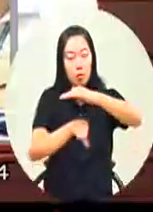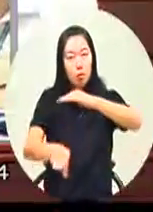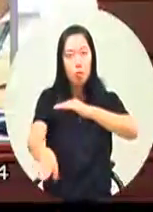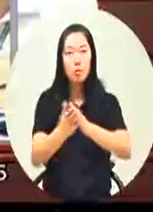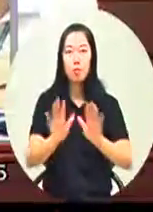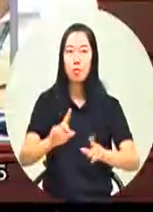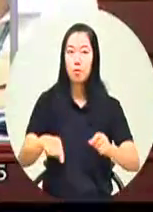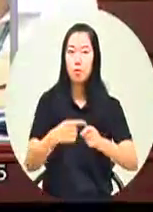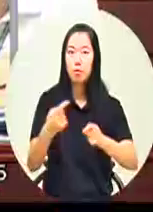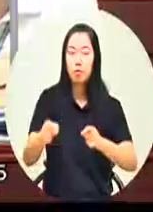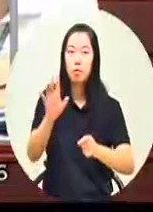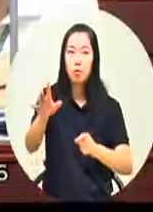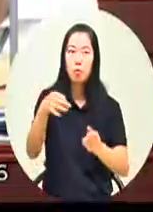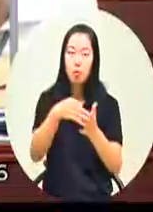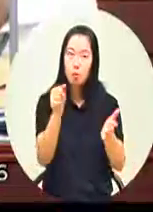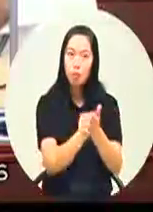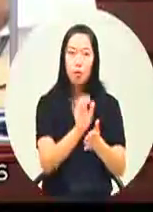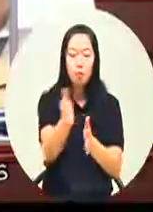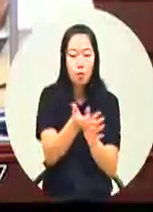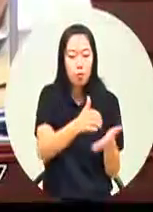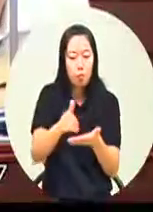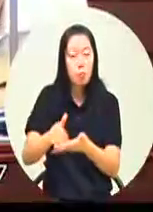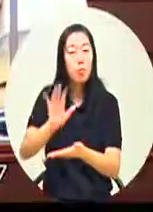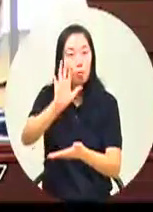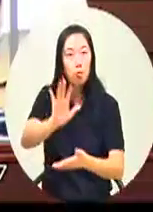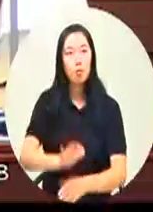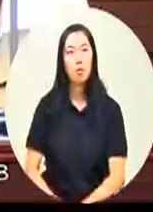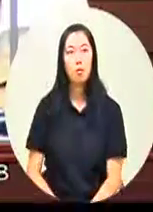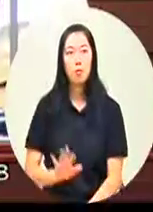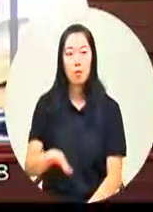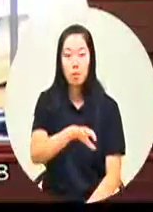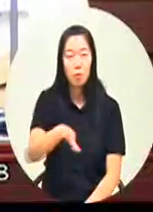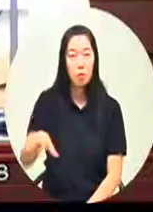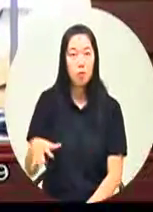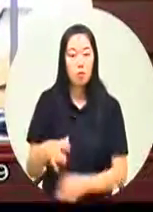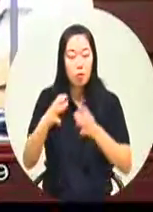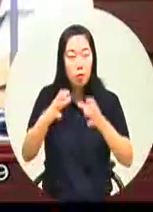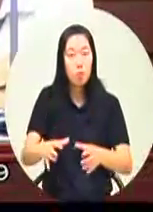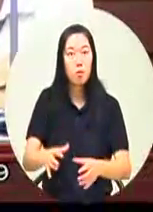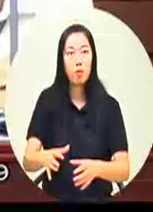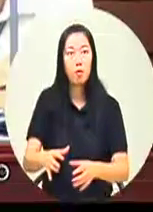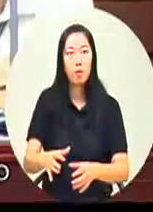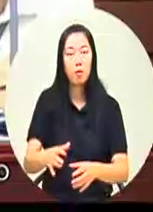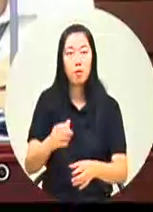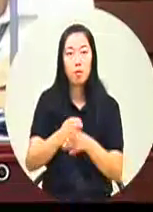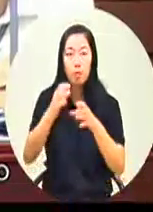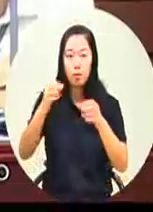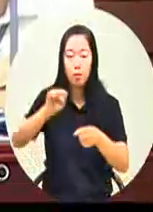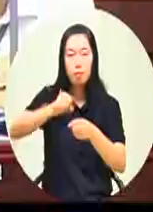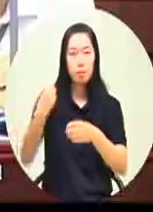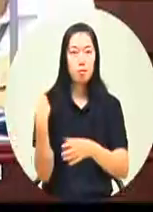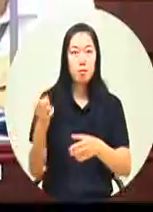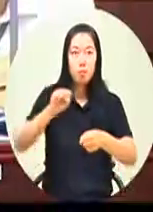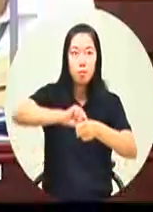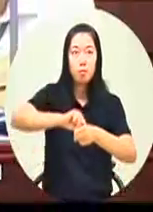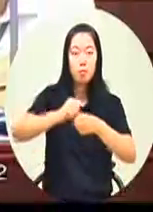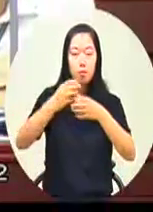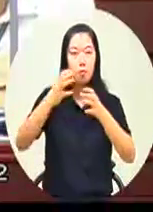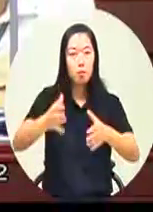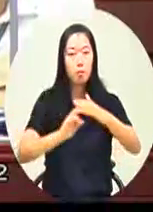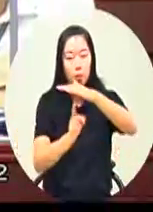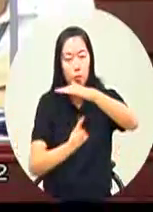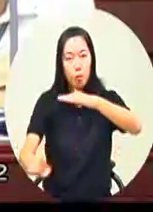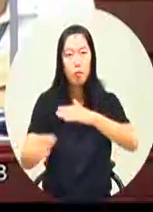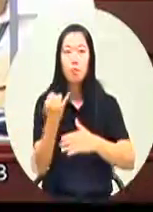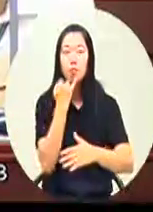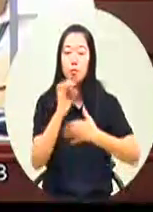年度我们就有编列这个预算，所以我们必须地方上要办完这个增设交流道的这个可行性评